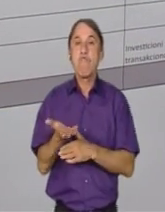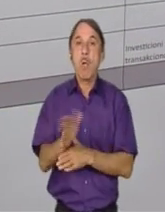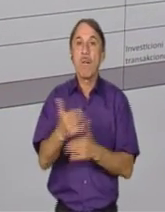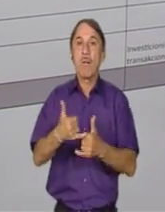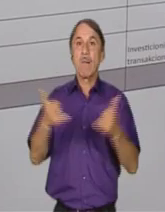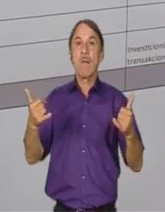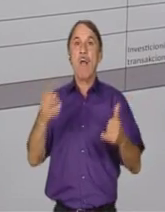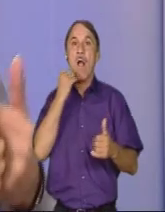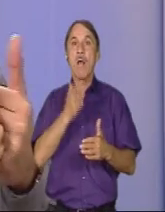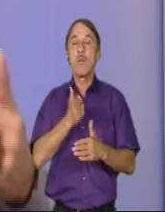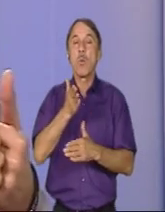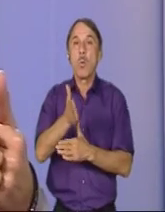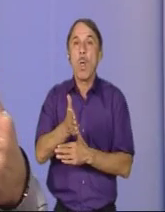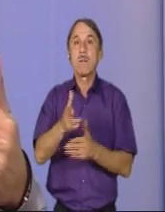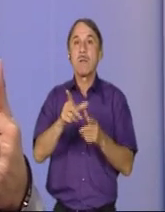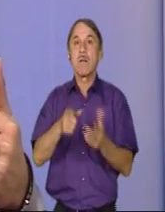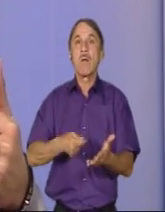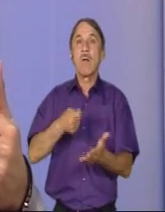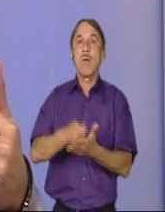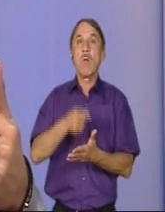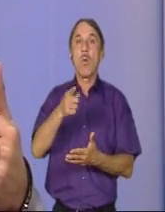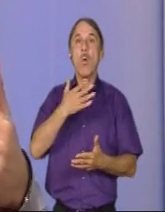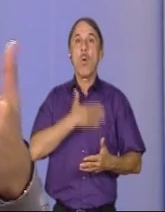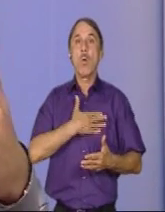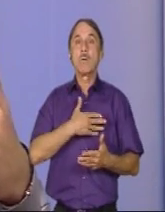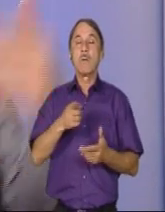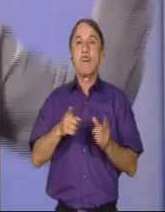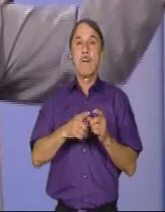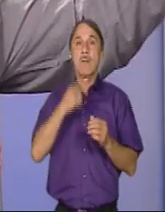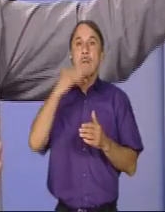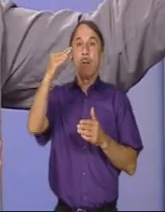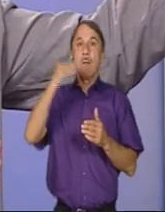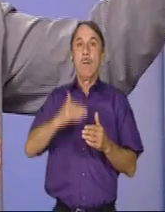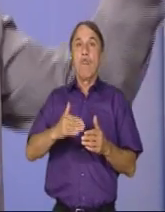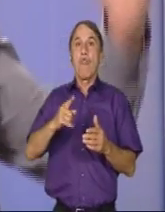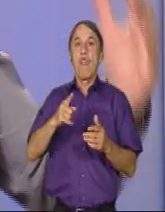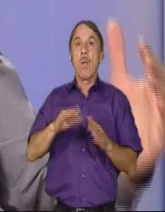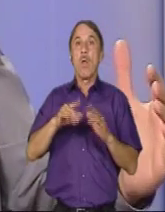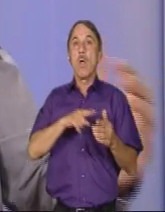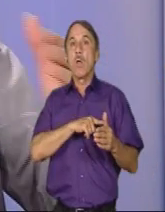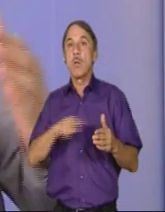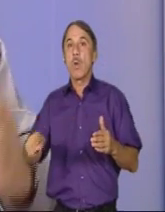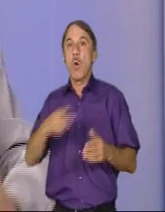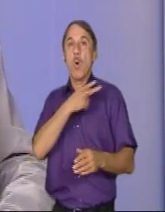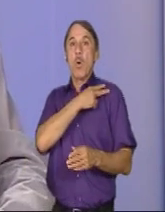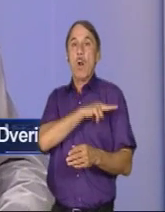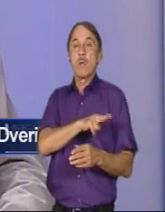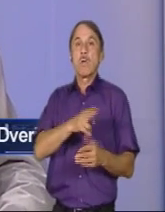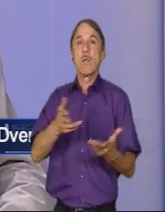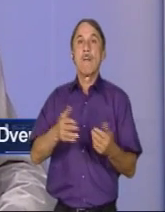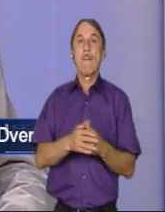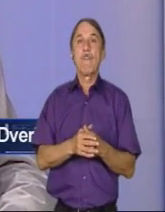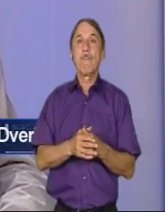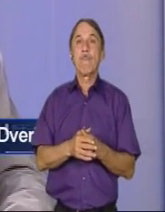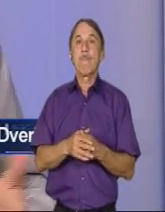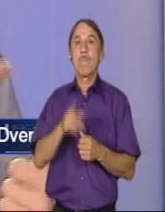i poljoprivrednika. Kada dolazi strani investitor u Srbiju, njemu se klanjaju svi od predsjednika države, preko premijera, do